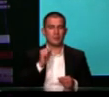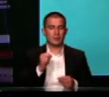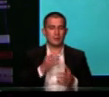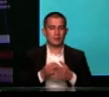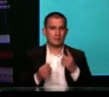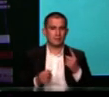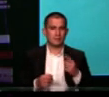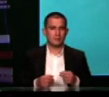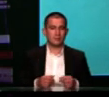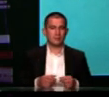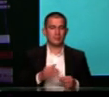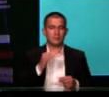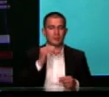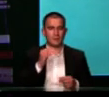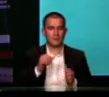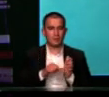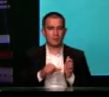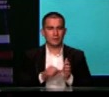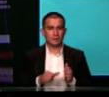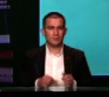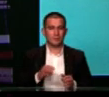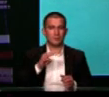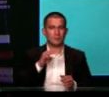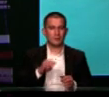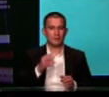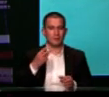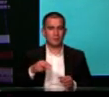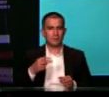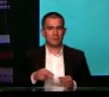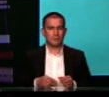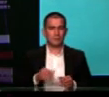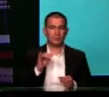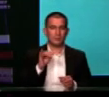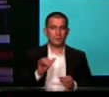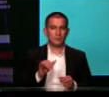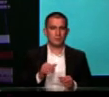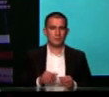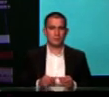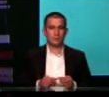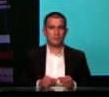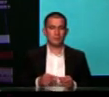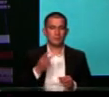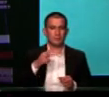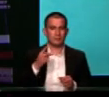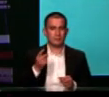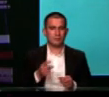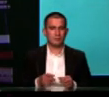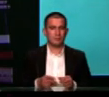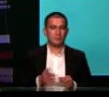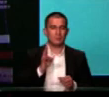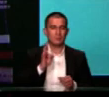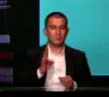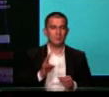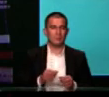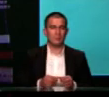kelgan raqamlarni yozib oldik va formula bo'yicha hisoblashni boshlaymiz. Ya'ni M 13 ning 7-chi